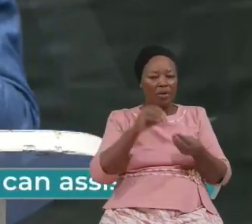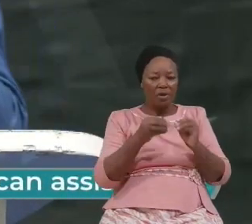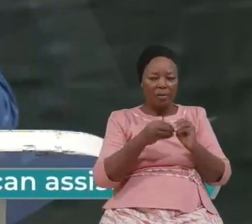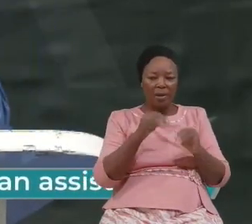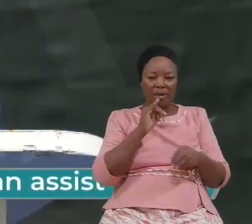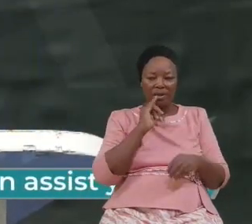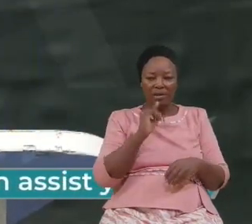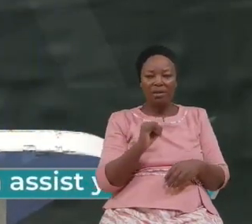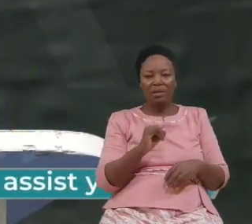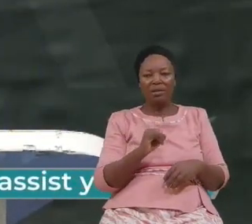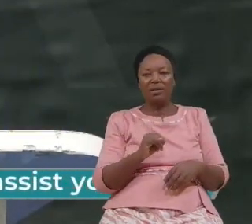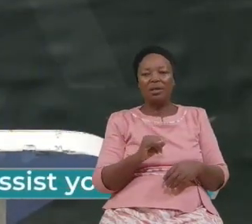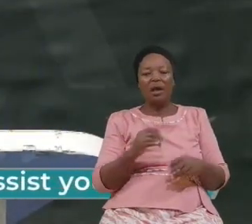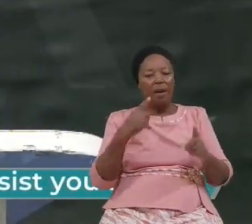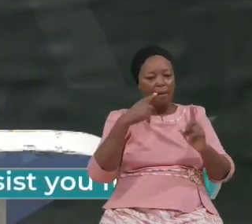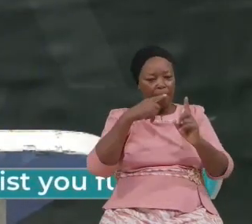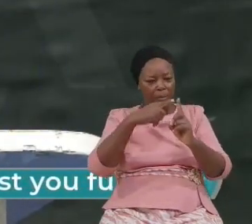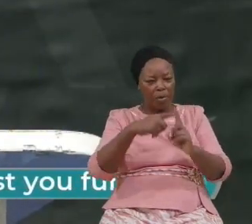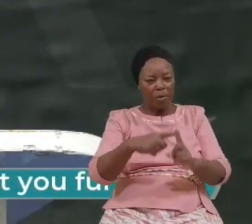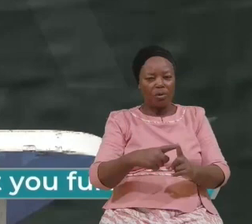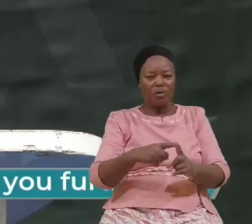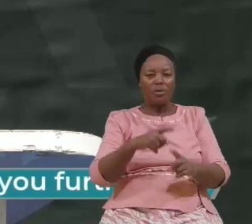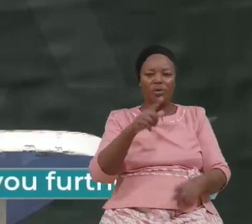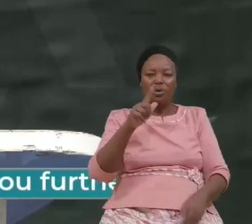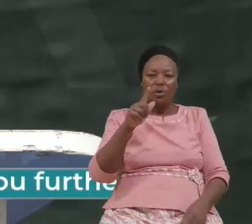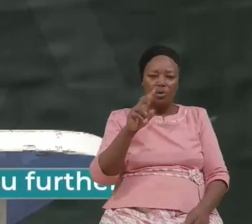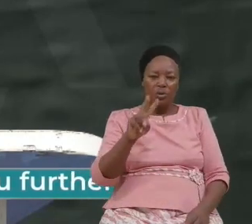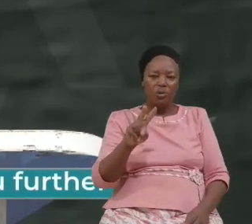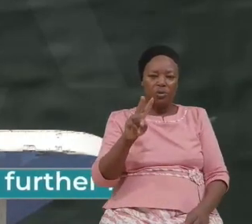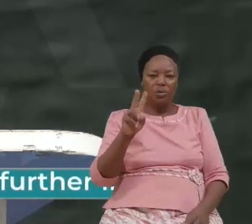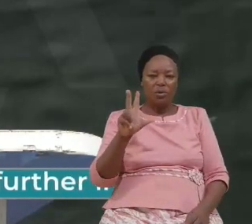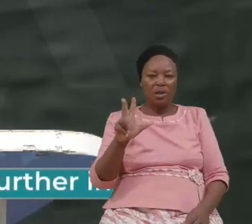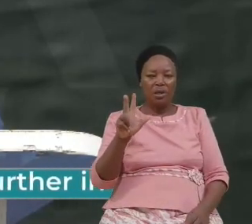numéro de téléphone plus 234